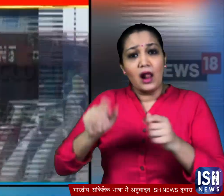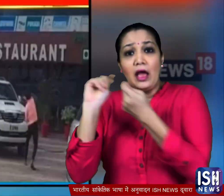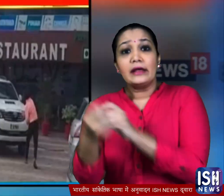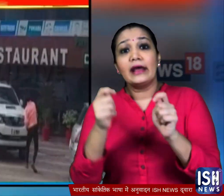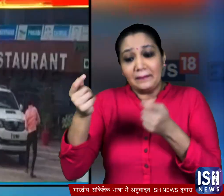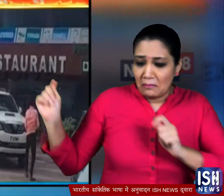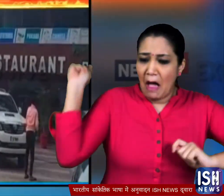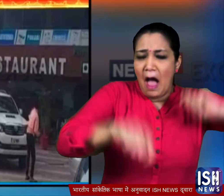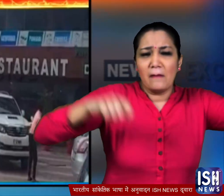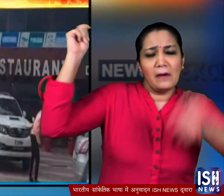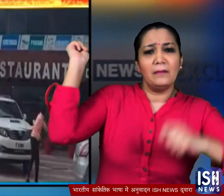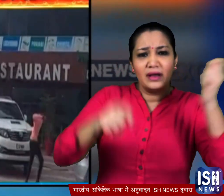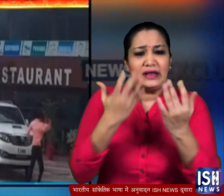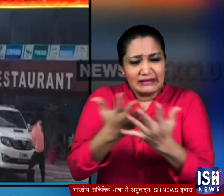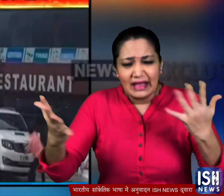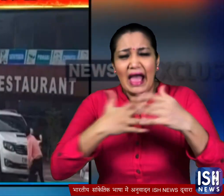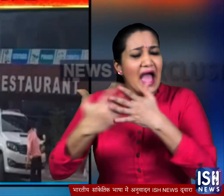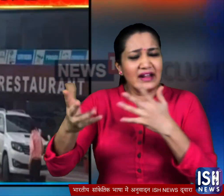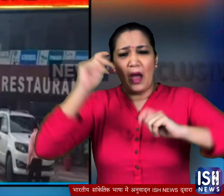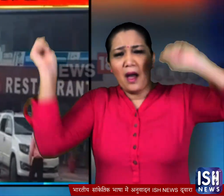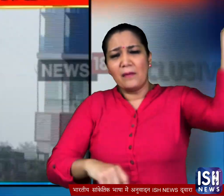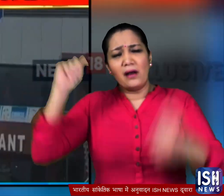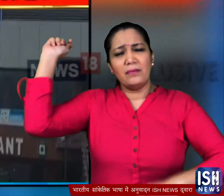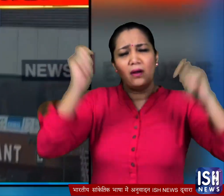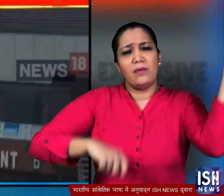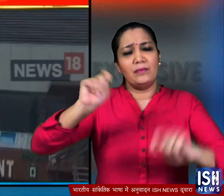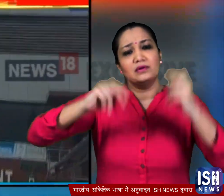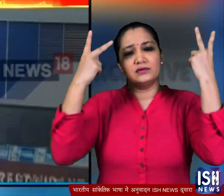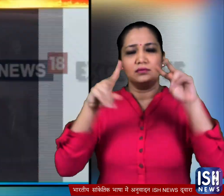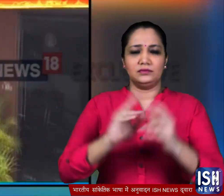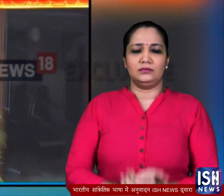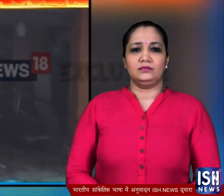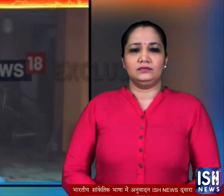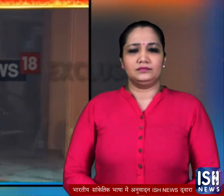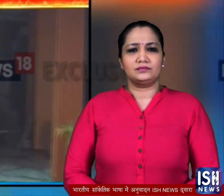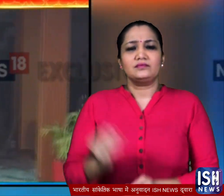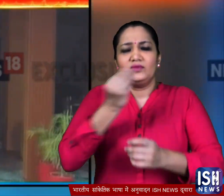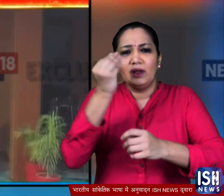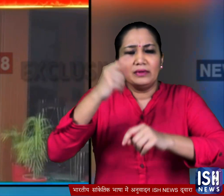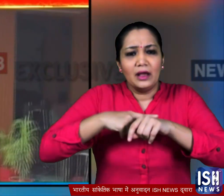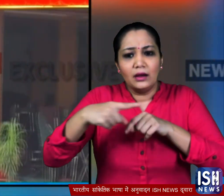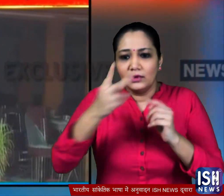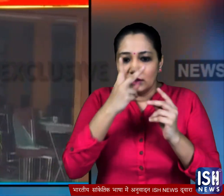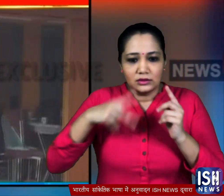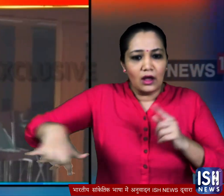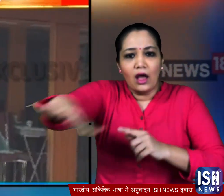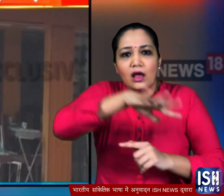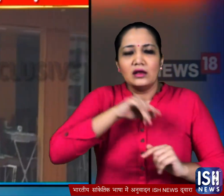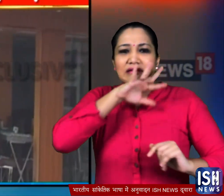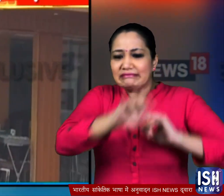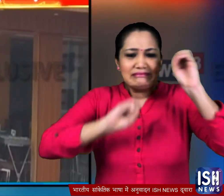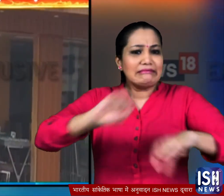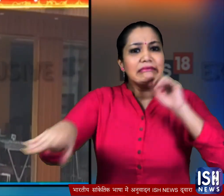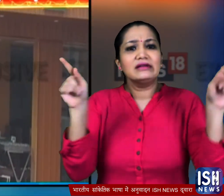भी दिखे। होटल के बाहर जो भी सामान दिखा उन्होंने उसे तोड़ना शुरू कर दिया। थोड़ी ही देर में रेस्टोरेंट की सूरत किसी कबाड़ खाने जैसी